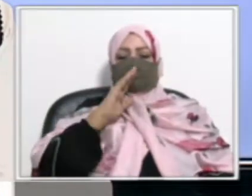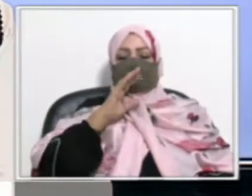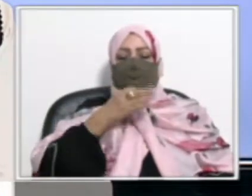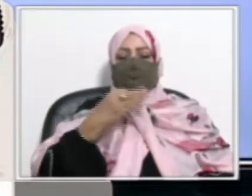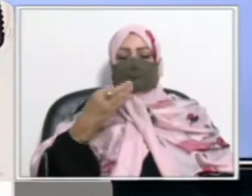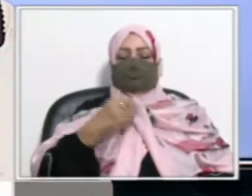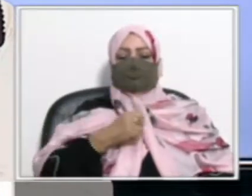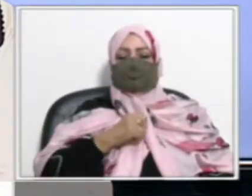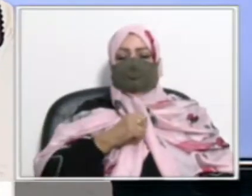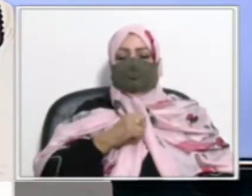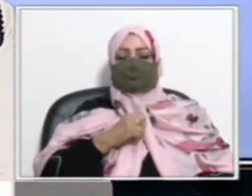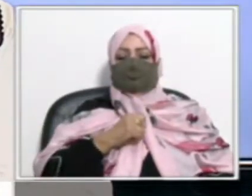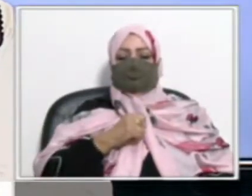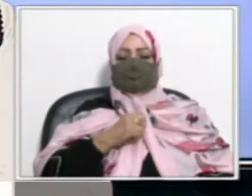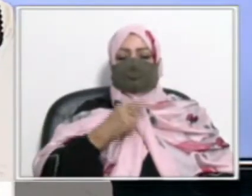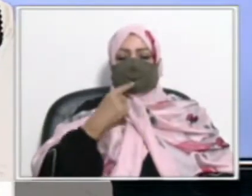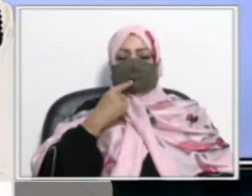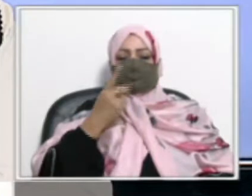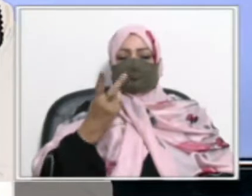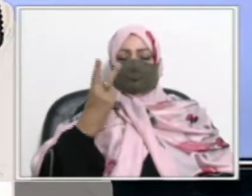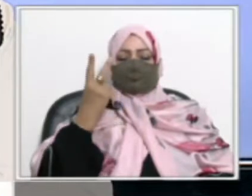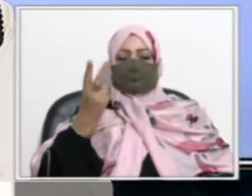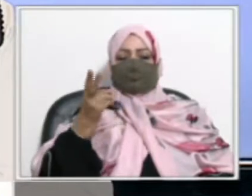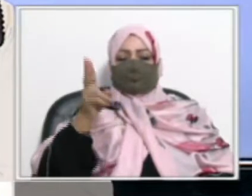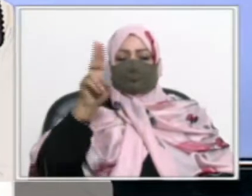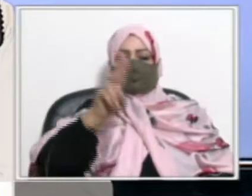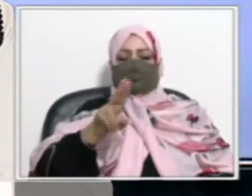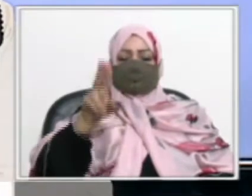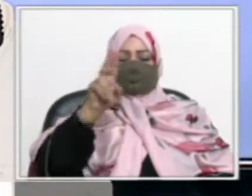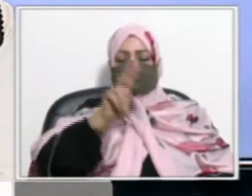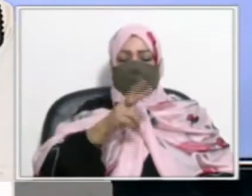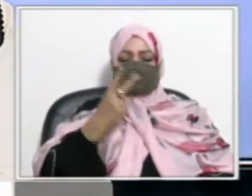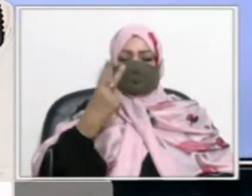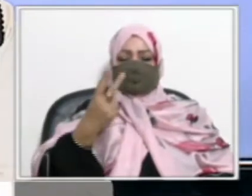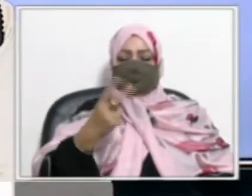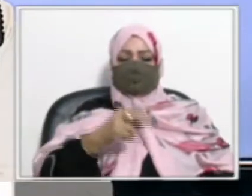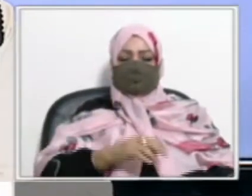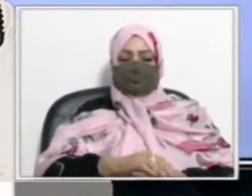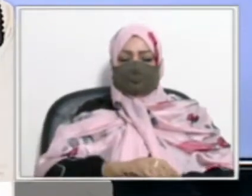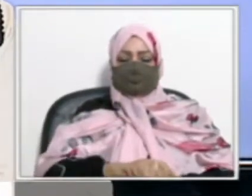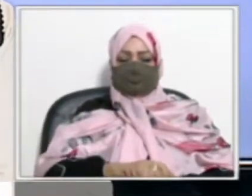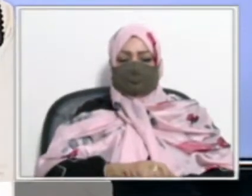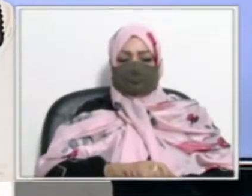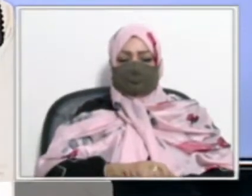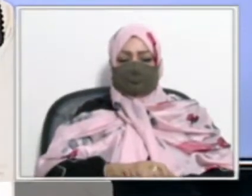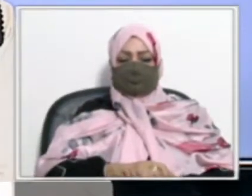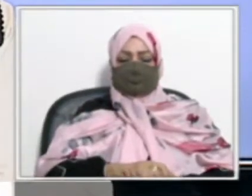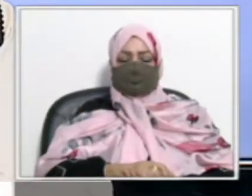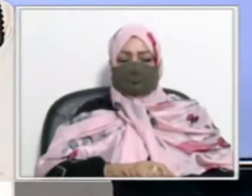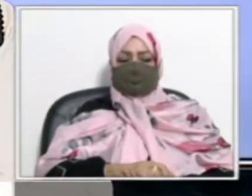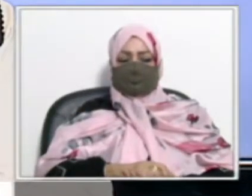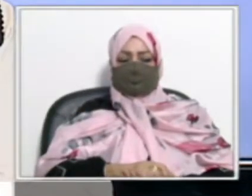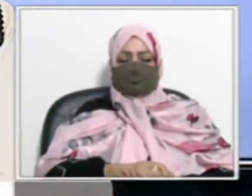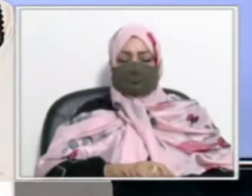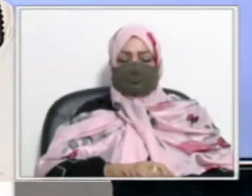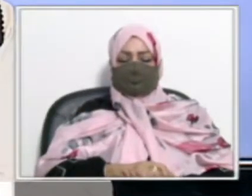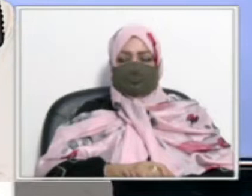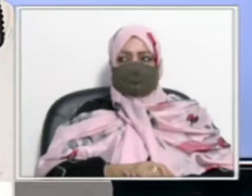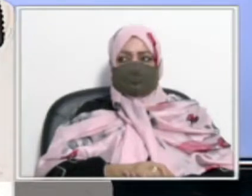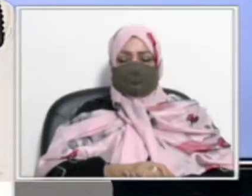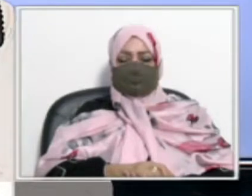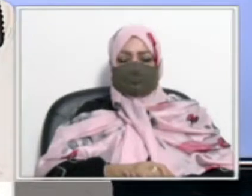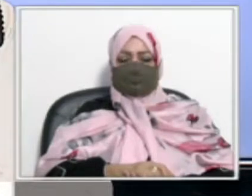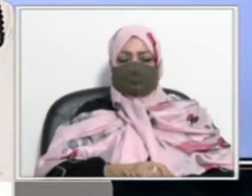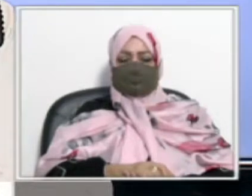عند اسمها 45,000 شيك، وأنت مشيت المحل أعطاني